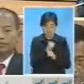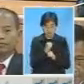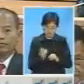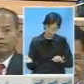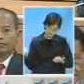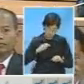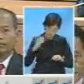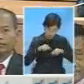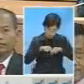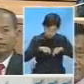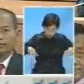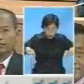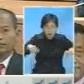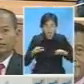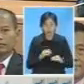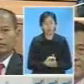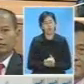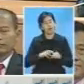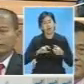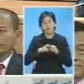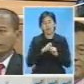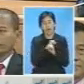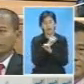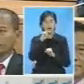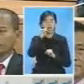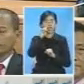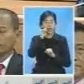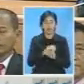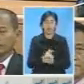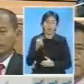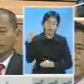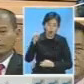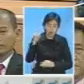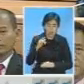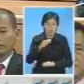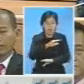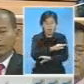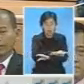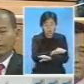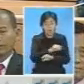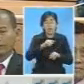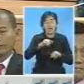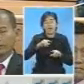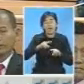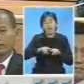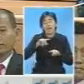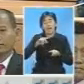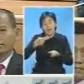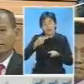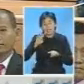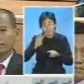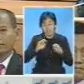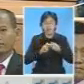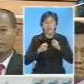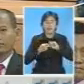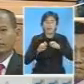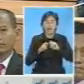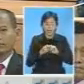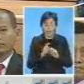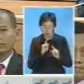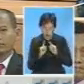นหลายๆหมื่นคนตั้งแต่แนวดอนเมืองถึงหลัก4ก็ตกลงกันได้ครับตกลงกันได้